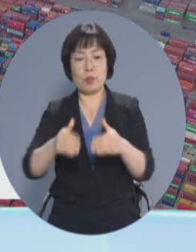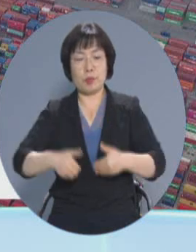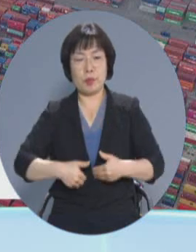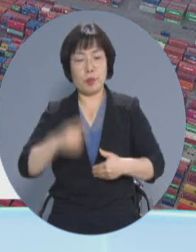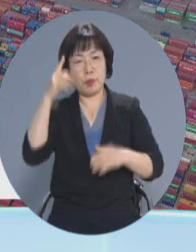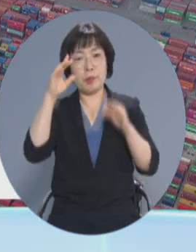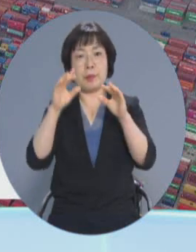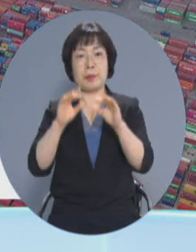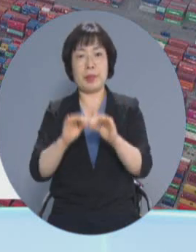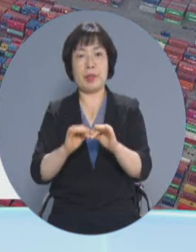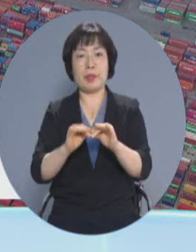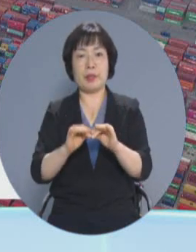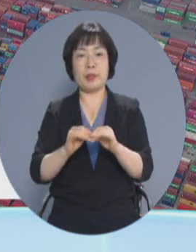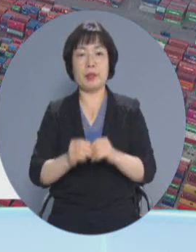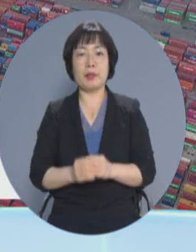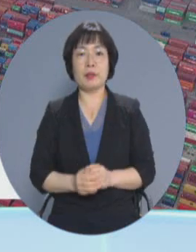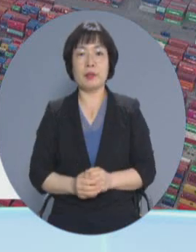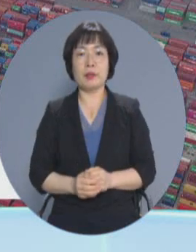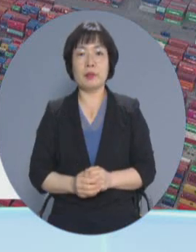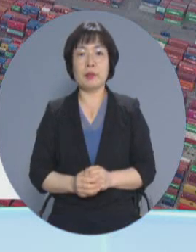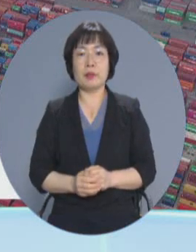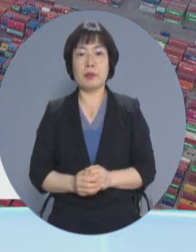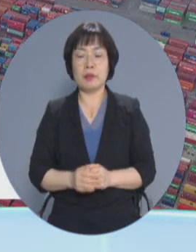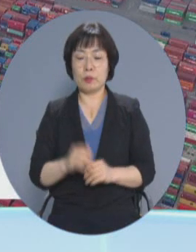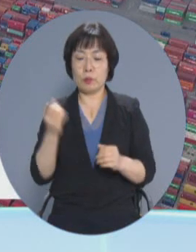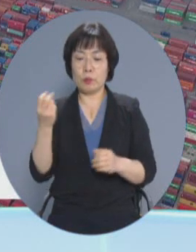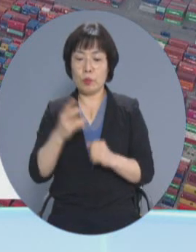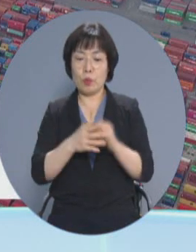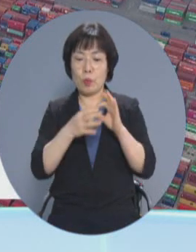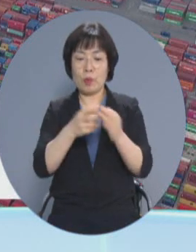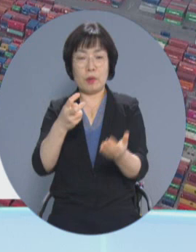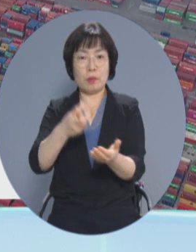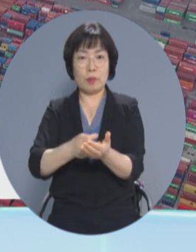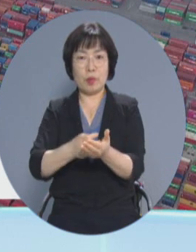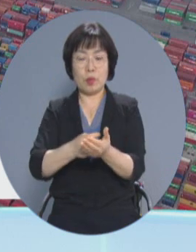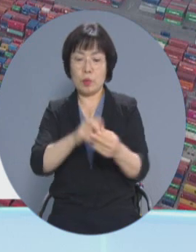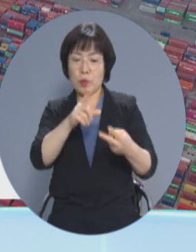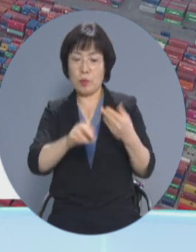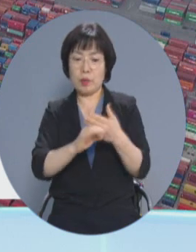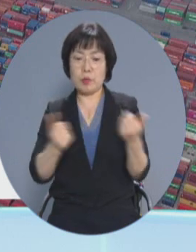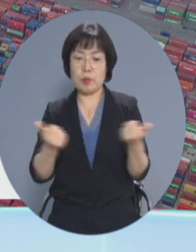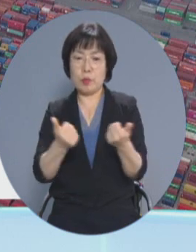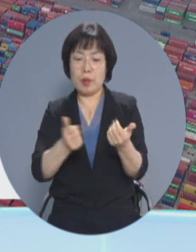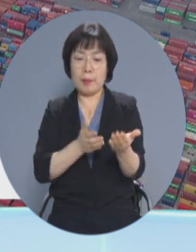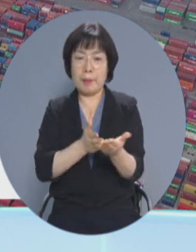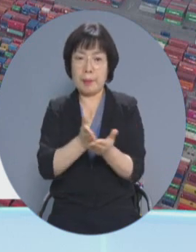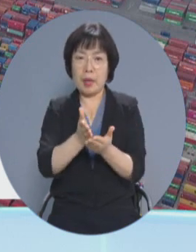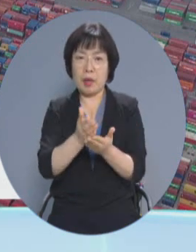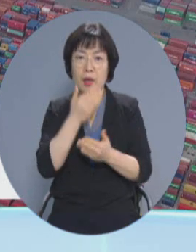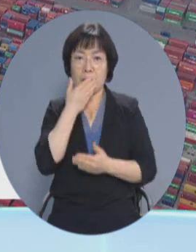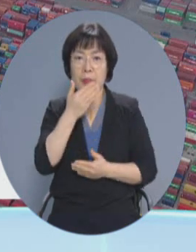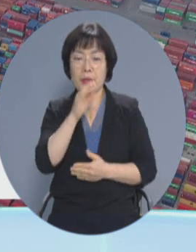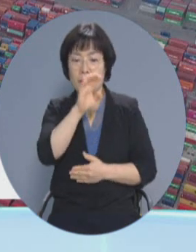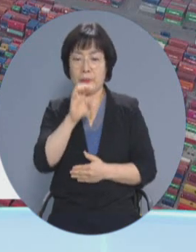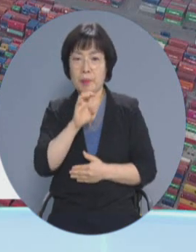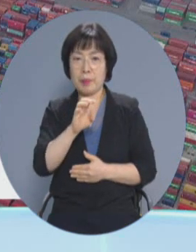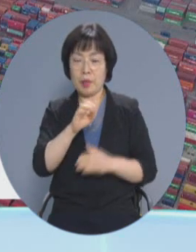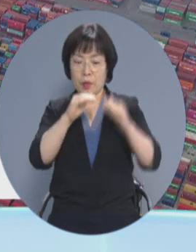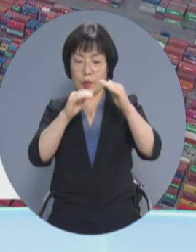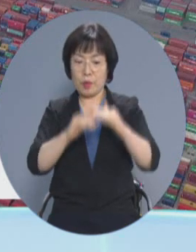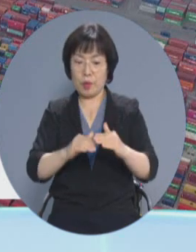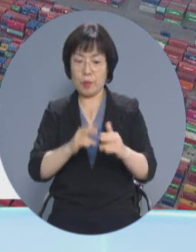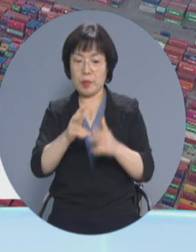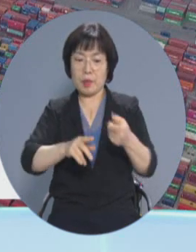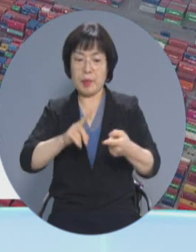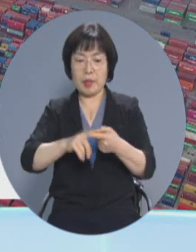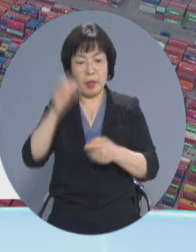틀의 공감대가 형성됐는데요. 여기에 관련 법도 2월 임시국회 통과 가능성이 높아지면서 관련 사업에